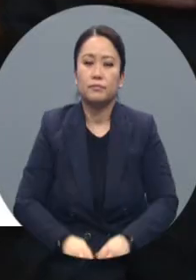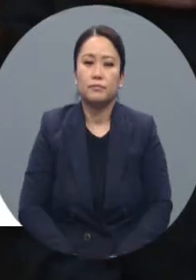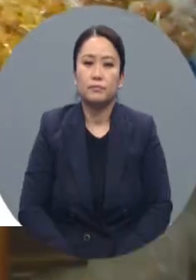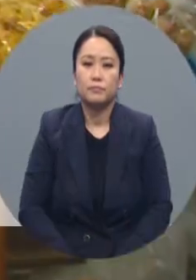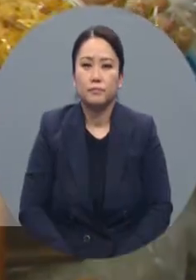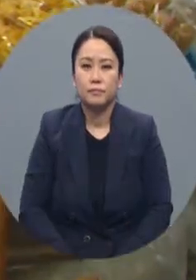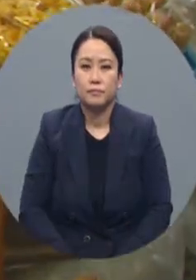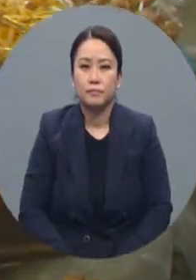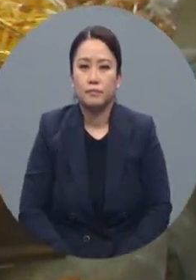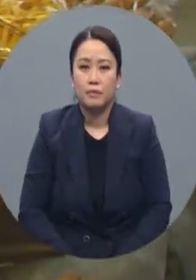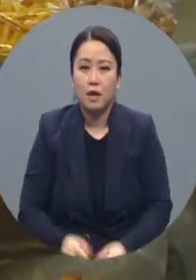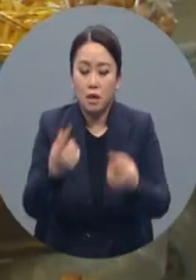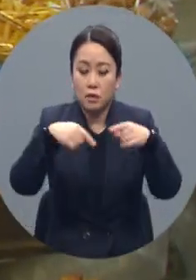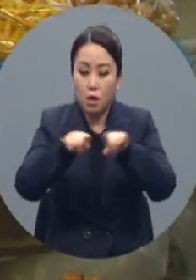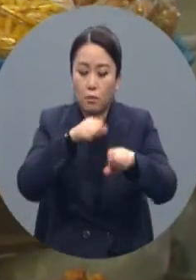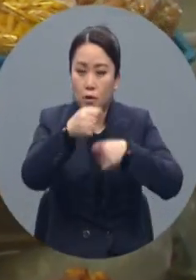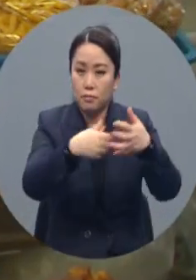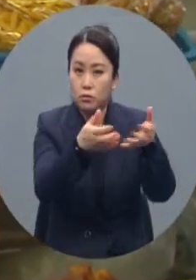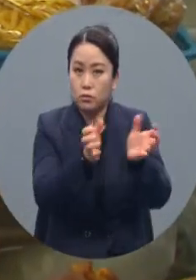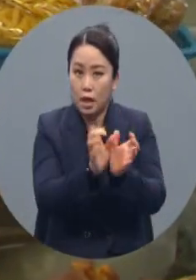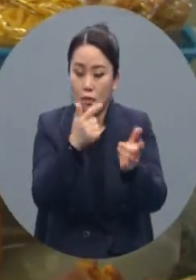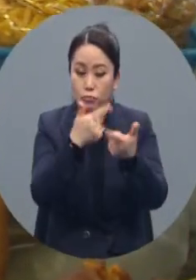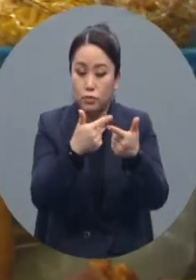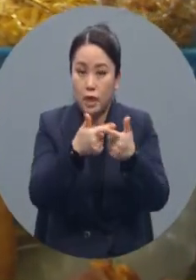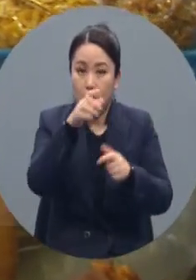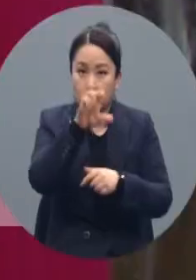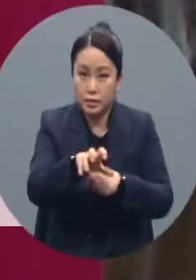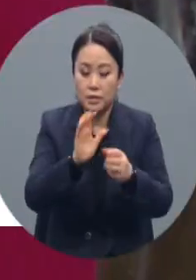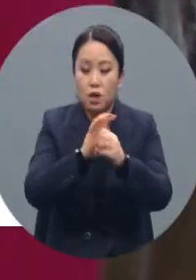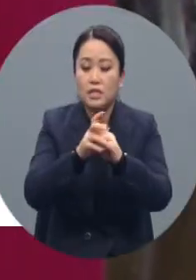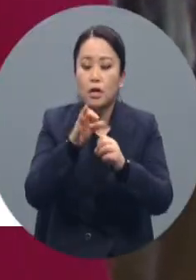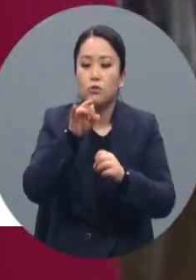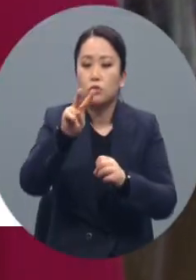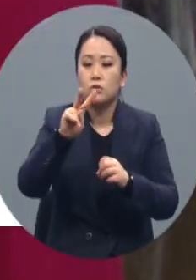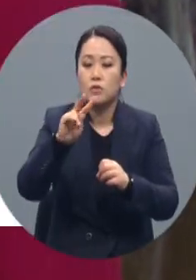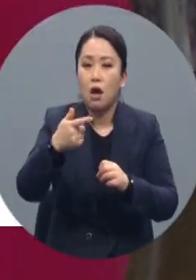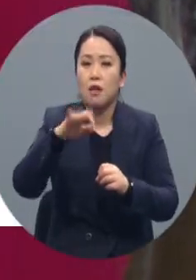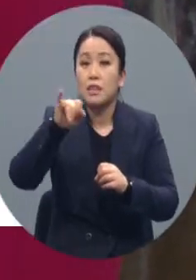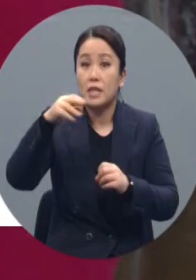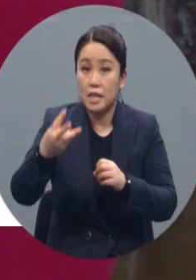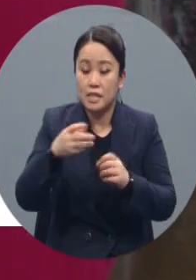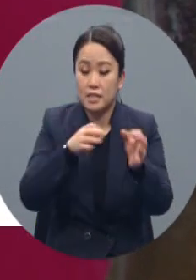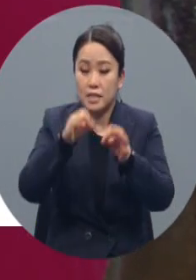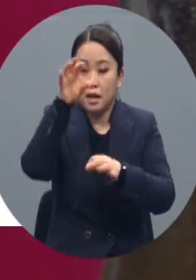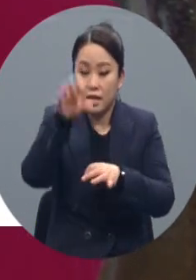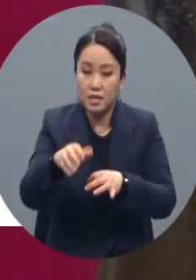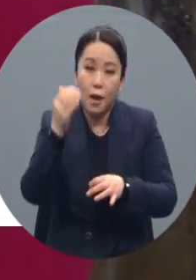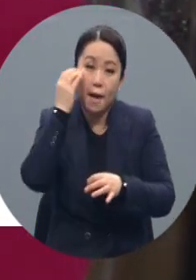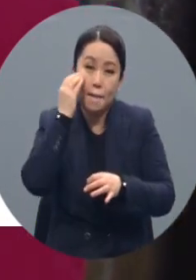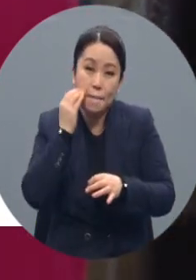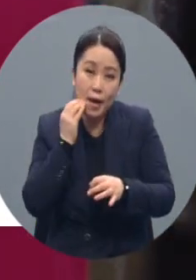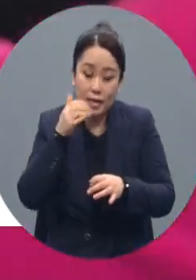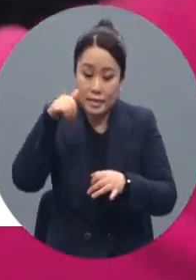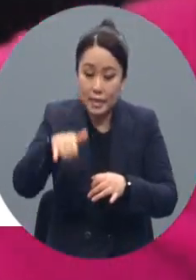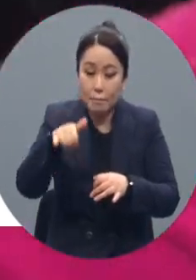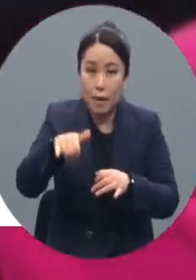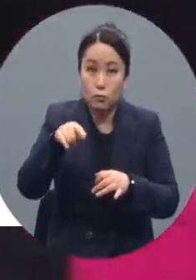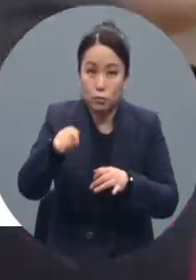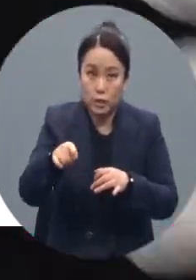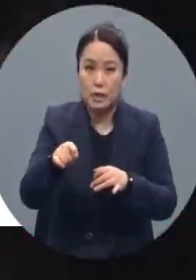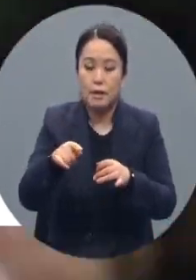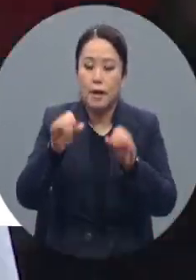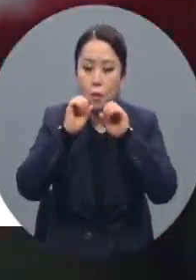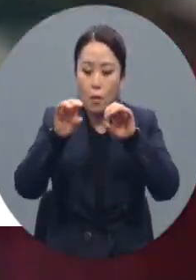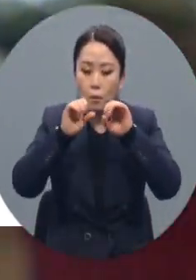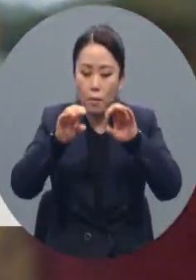왔습니다. 더불어민주당 부산시당은 연제구 연일시장에서 파란색 장바구니 캠페인을 펼치며 명절 인사에